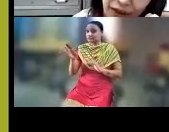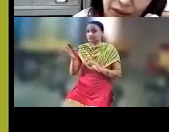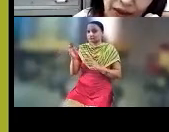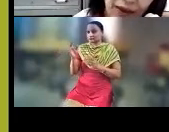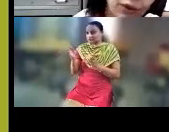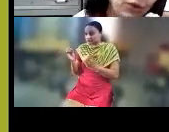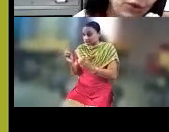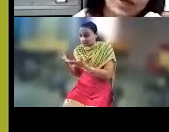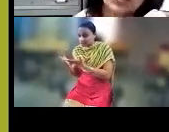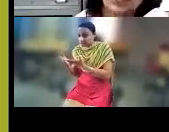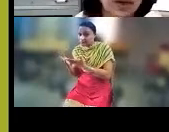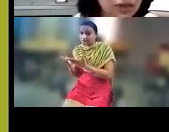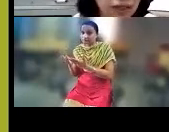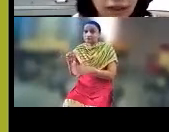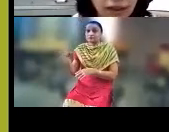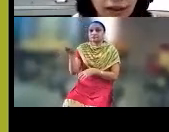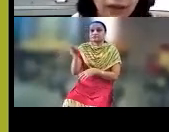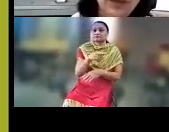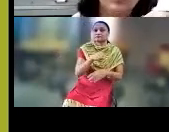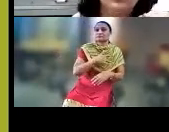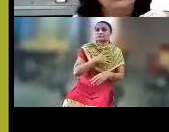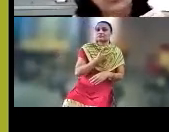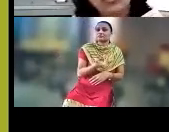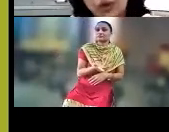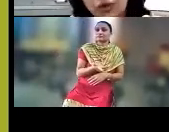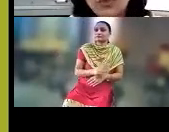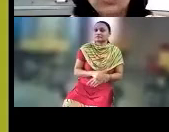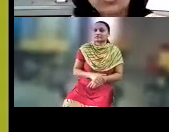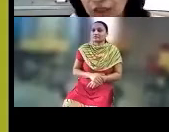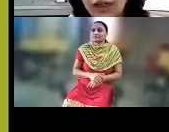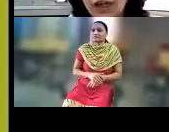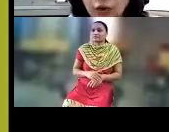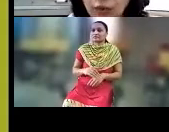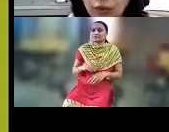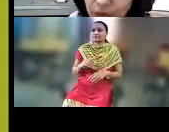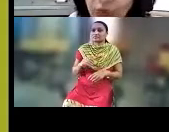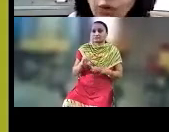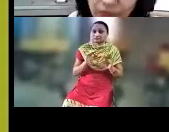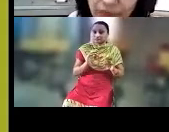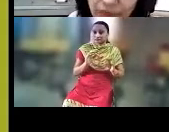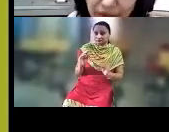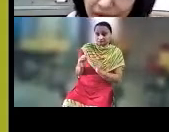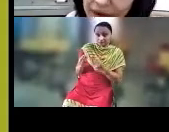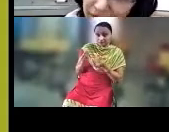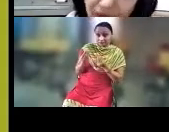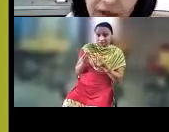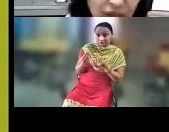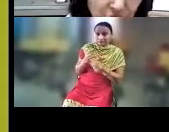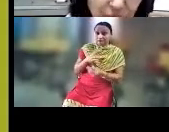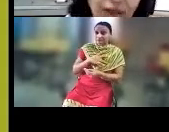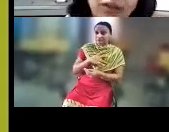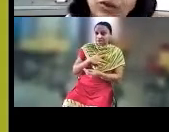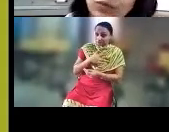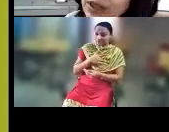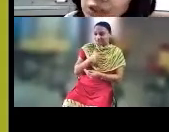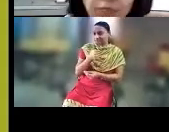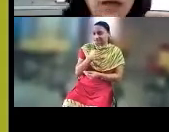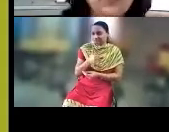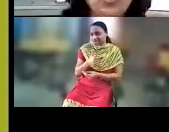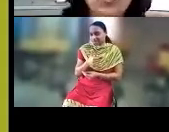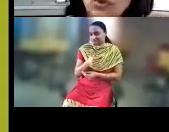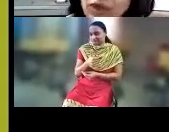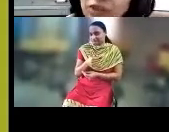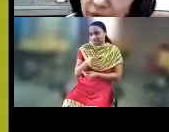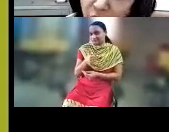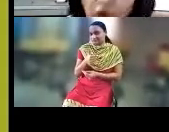आकर के बताया कि उनका एक्सपीरियंस कैसा रहा, और फिर उसमें जो अच्छा रहा वो उनको बताया गया कि हाँ ये अच्छा था, कि इसमें आपको